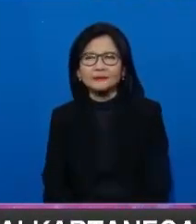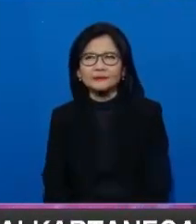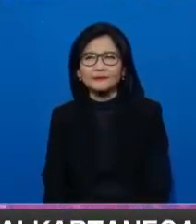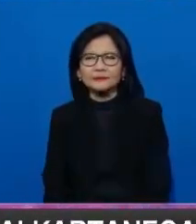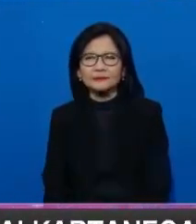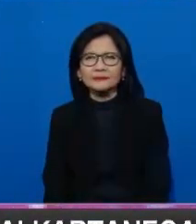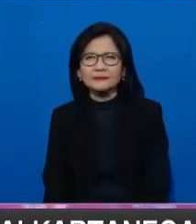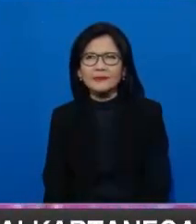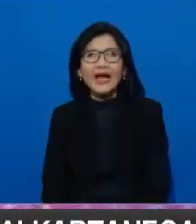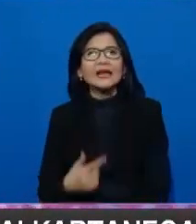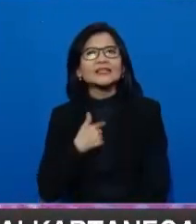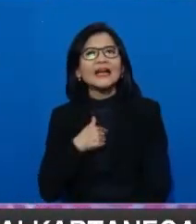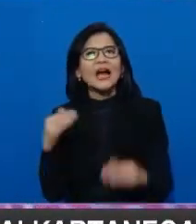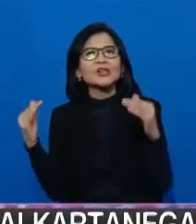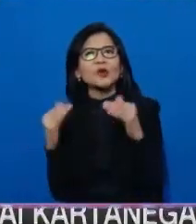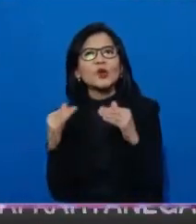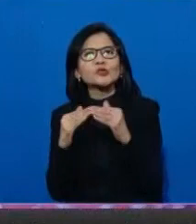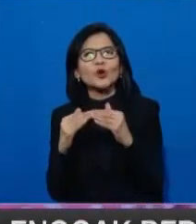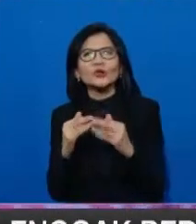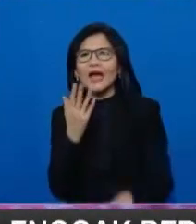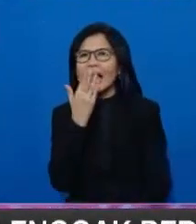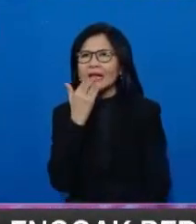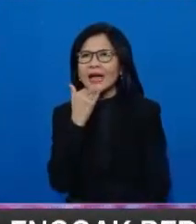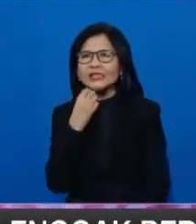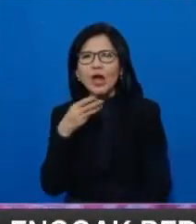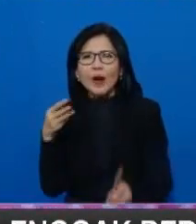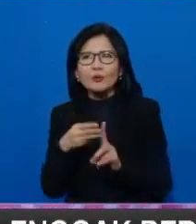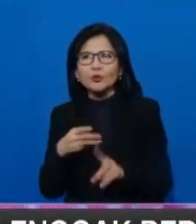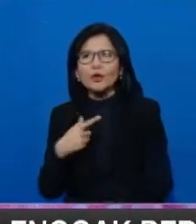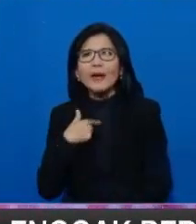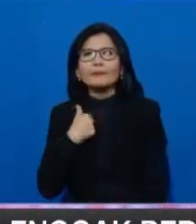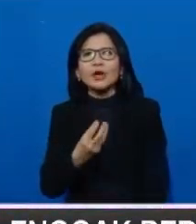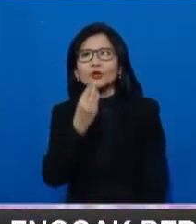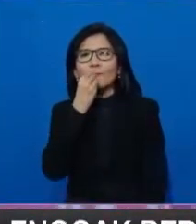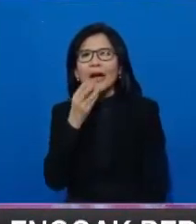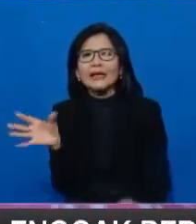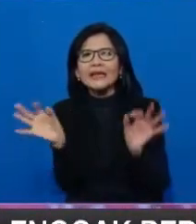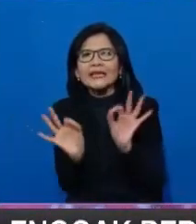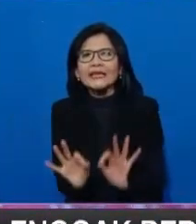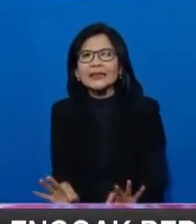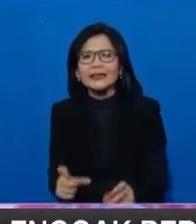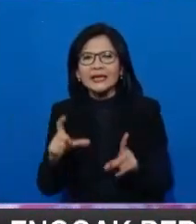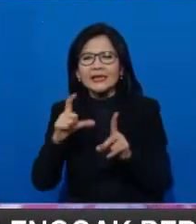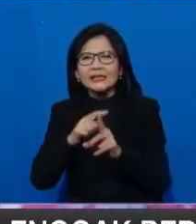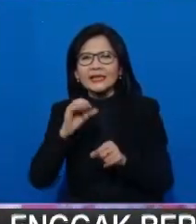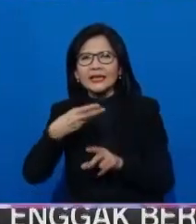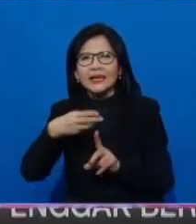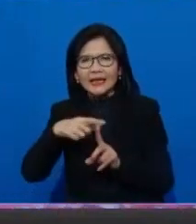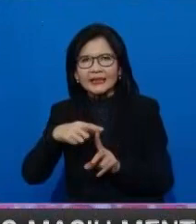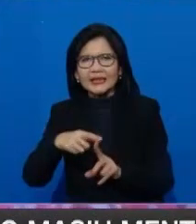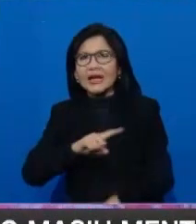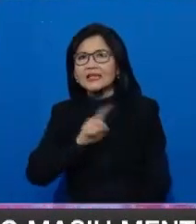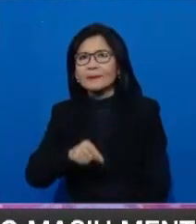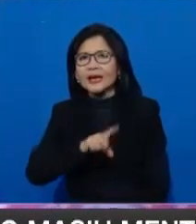Saya cocok sekali dengan nasi bulgur ini, karena ini bisa untuk makanan diet juga. Sampai sekitar tahun